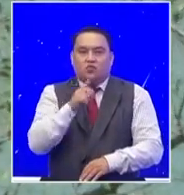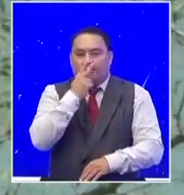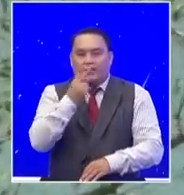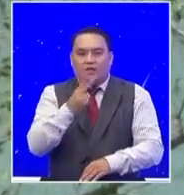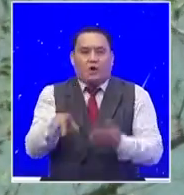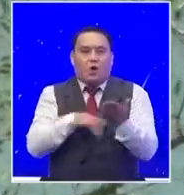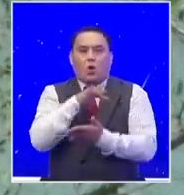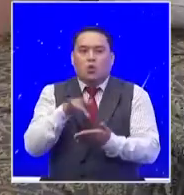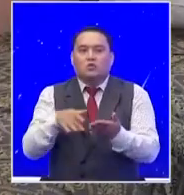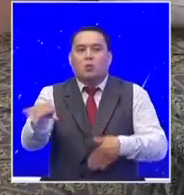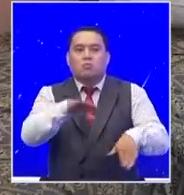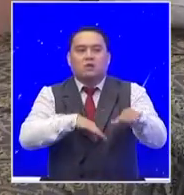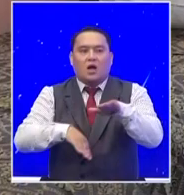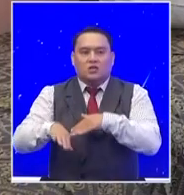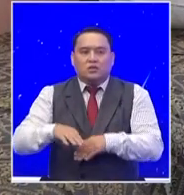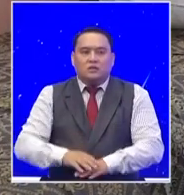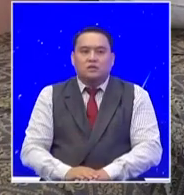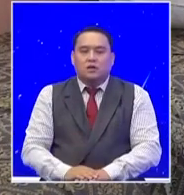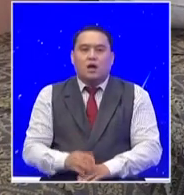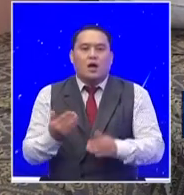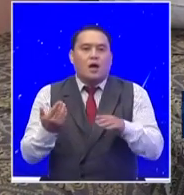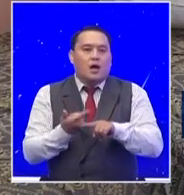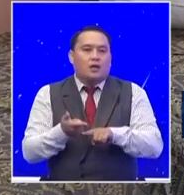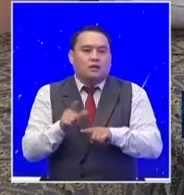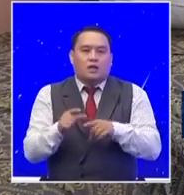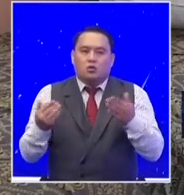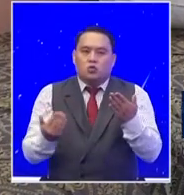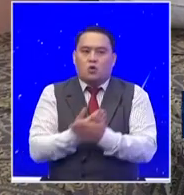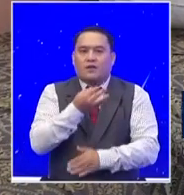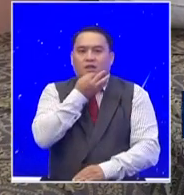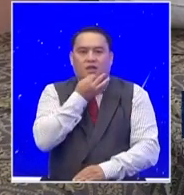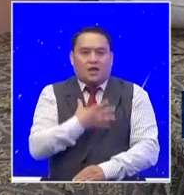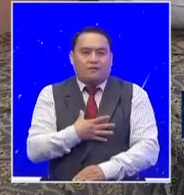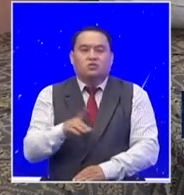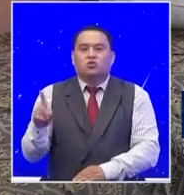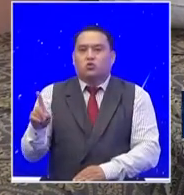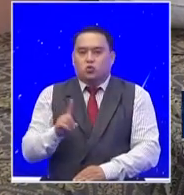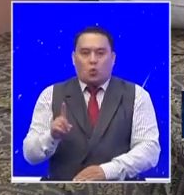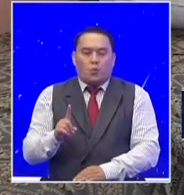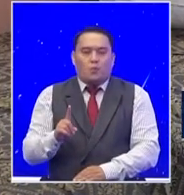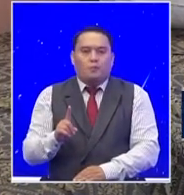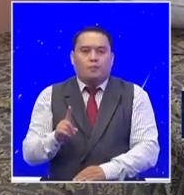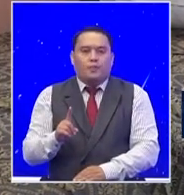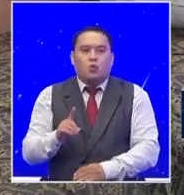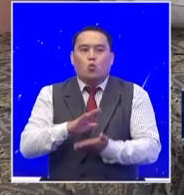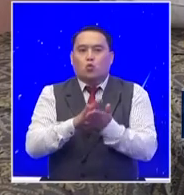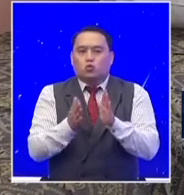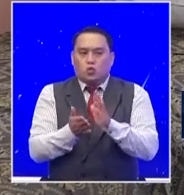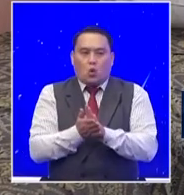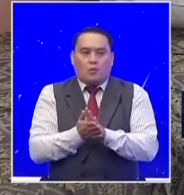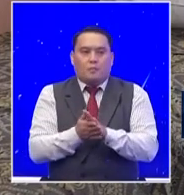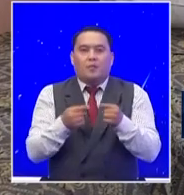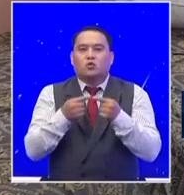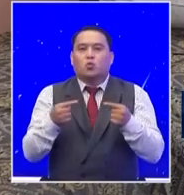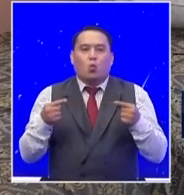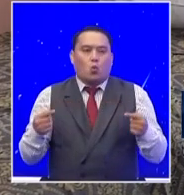видно городской пляж. Именно вот это новое общежитие нам очень нравится, потому что тут условия уже